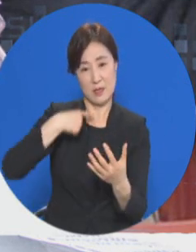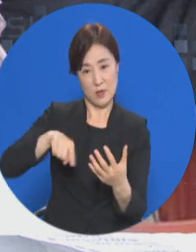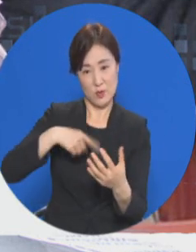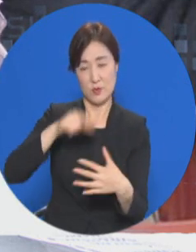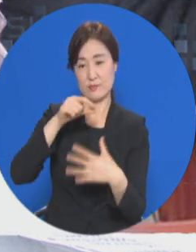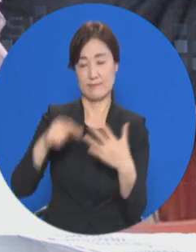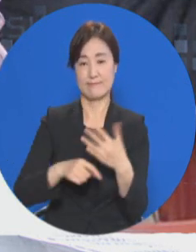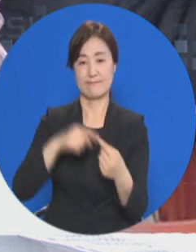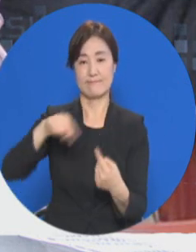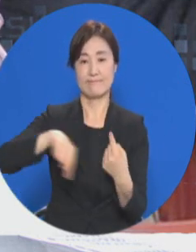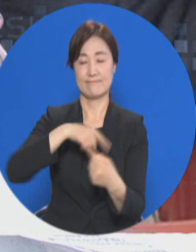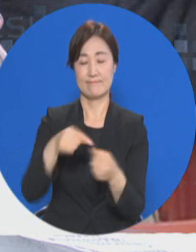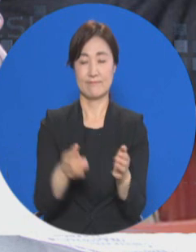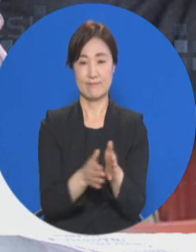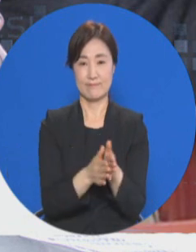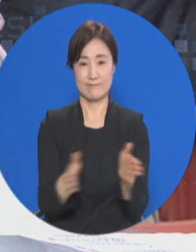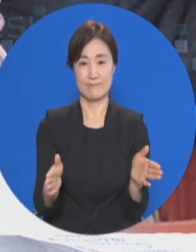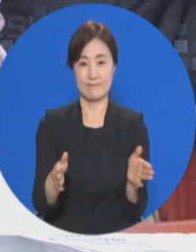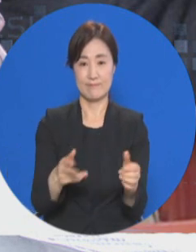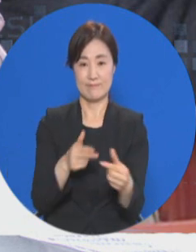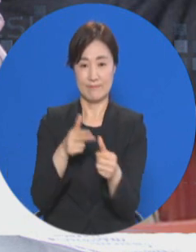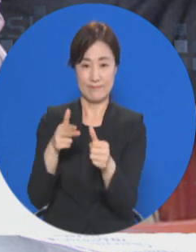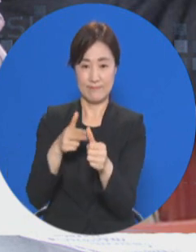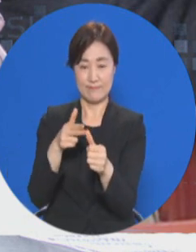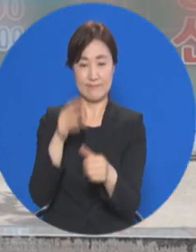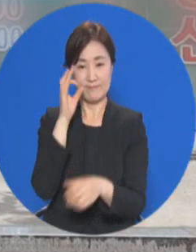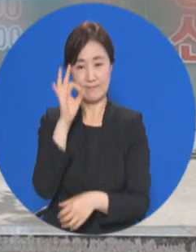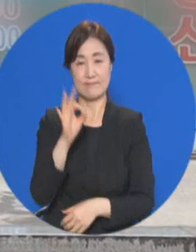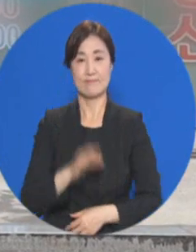가동됐다고 합니다. 직접 취재해봤습니다.